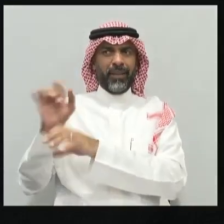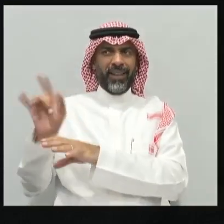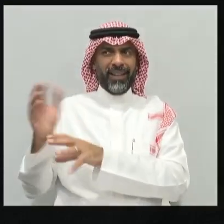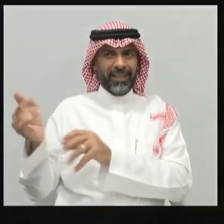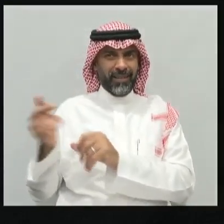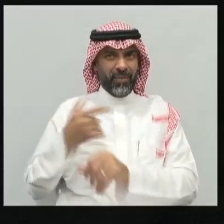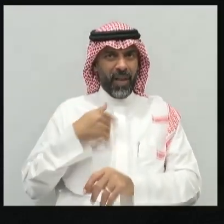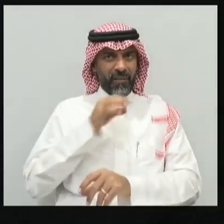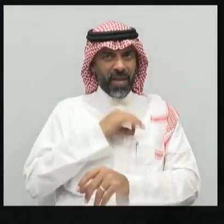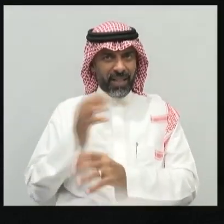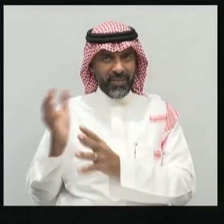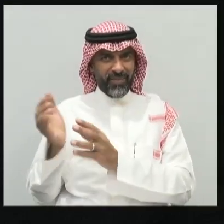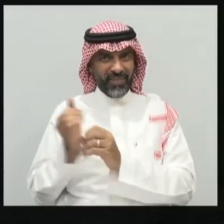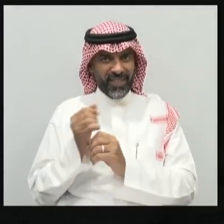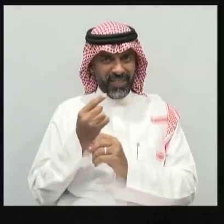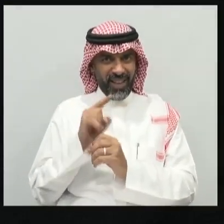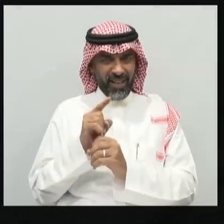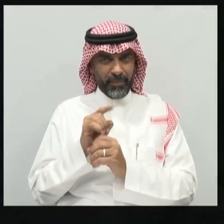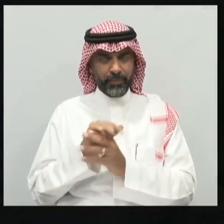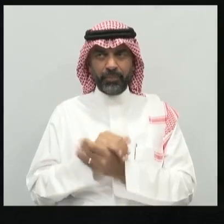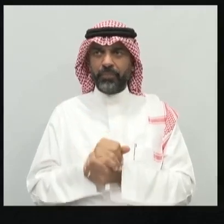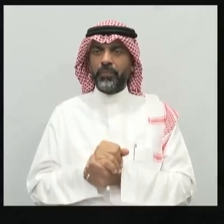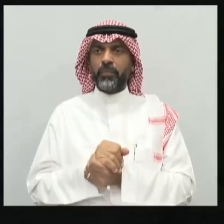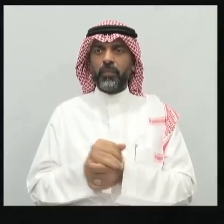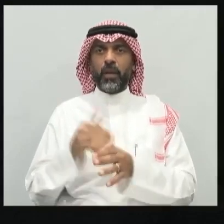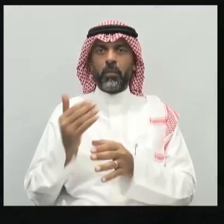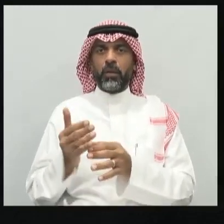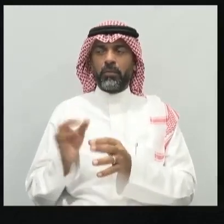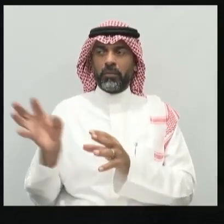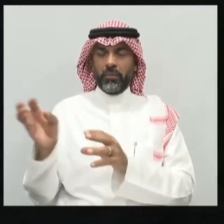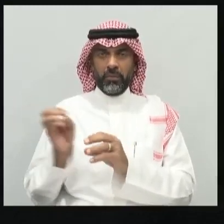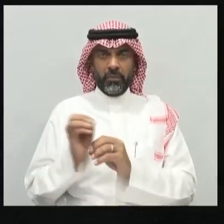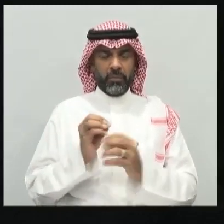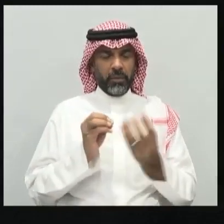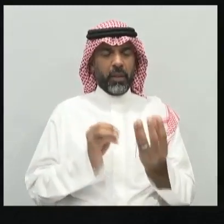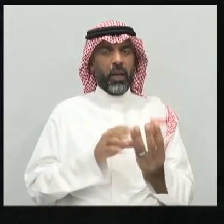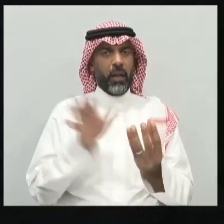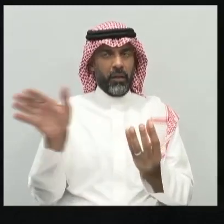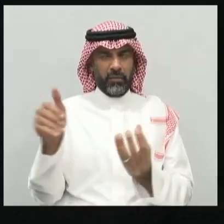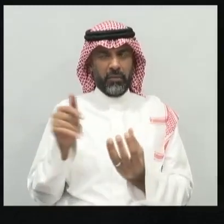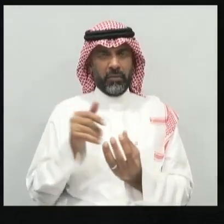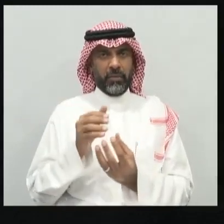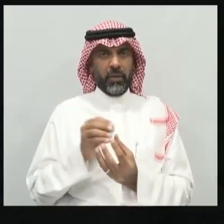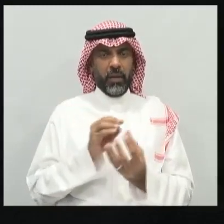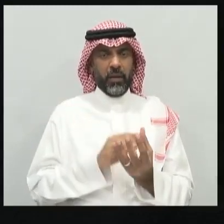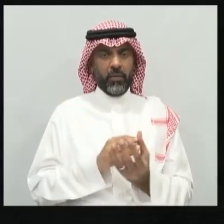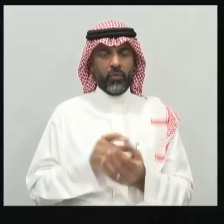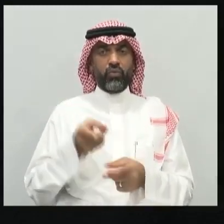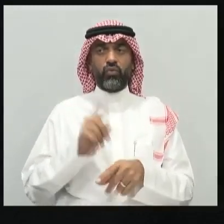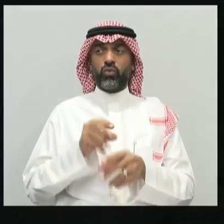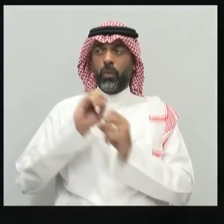ممتازين الله يكرمكم ناخذها ونرميها الزباله بالنفايات طيب لو جلسنا بالشكل هذا